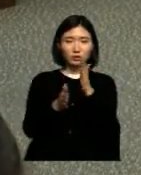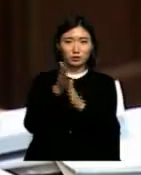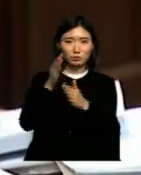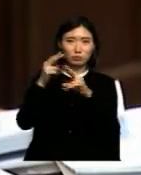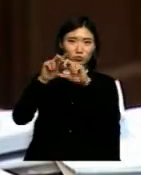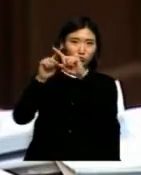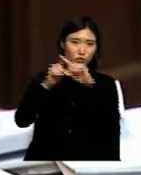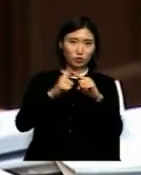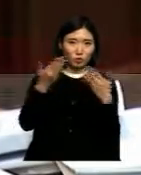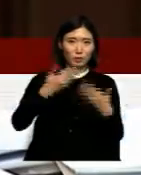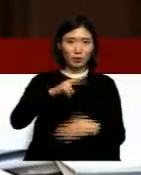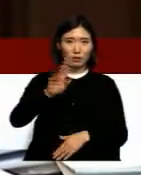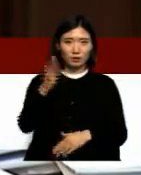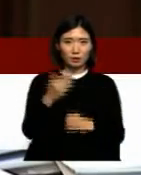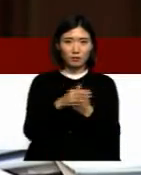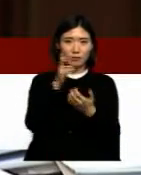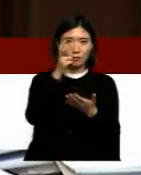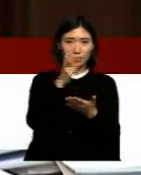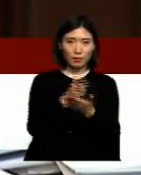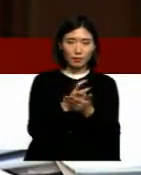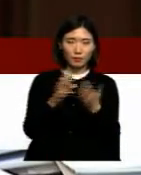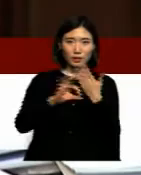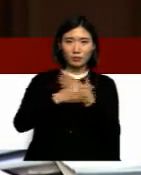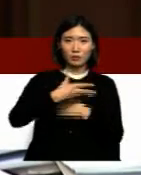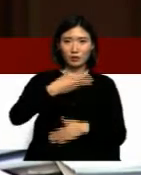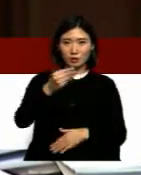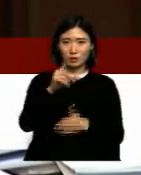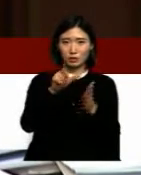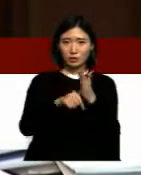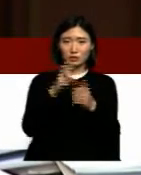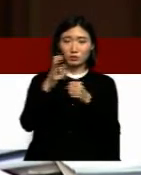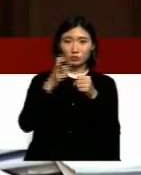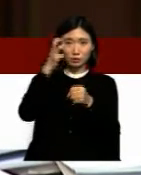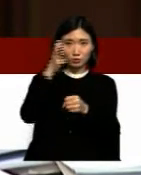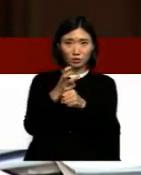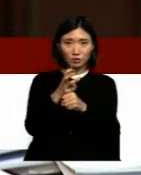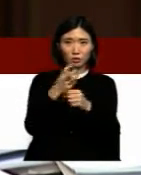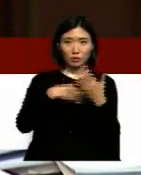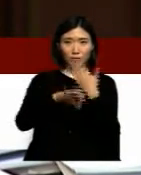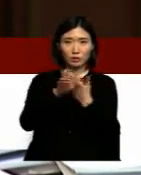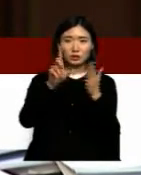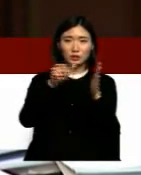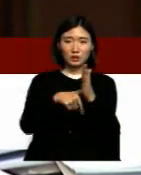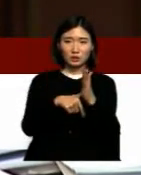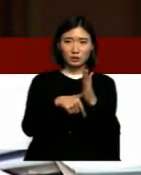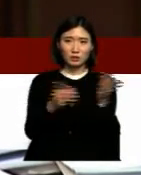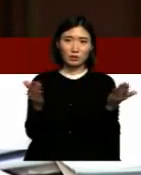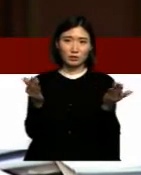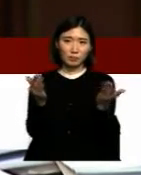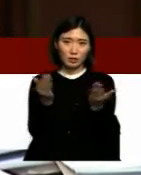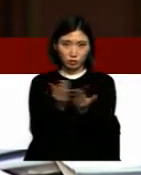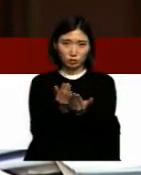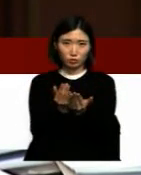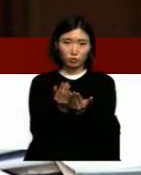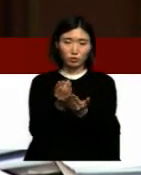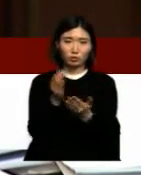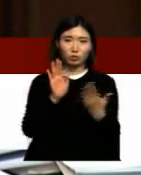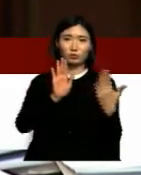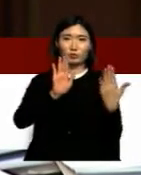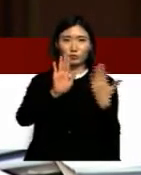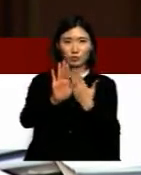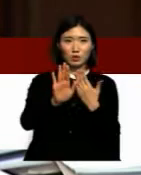합니다. LH하고 법정 임대 기간이 30년이다. 그럼 30년으로 기한을 일치를 시키고